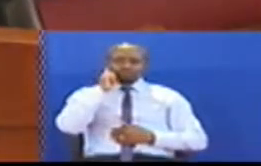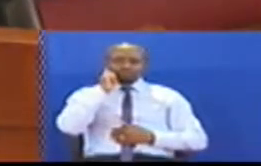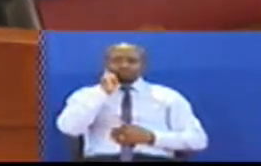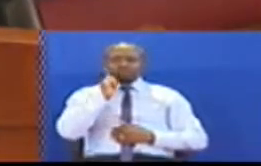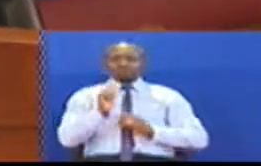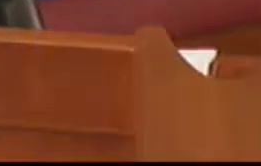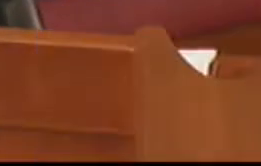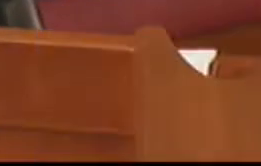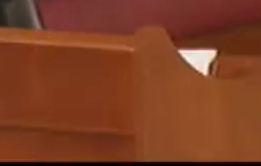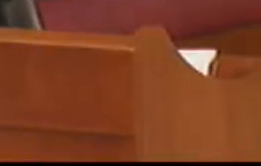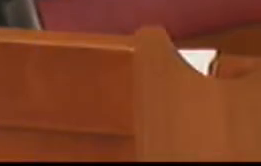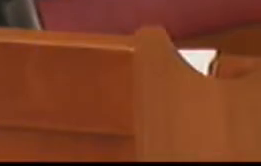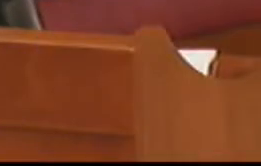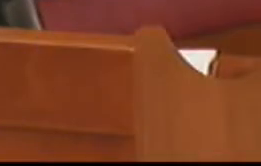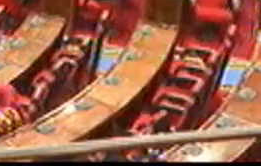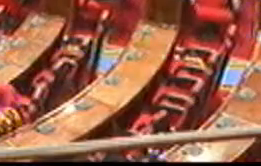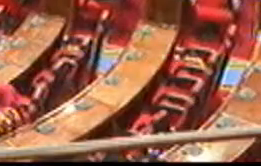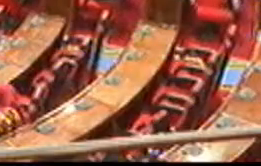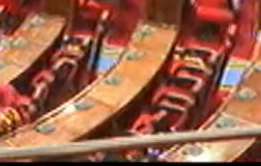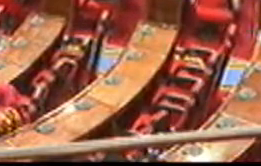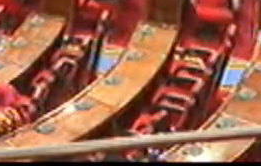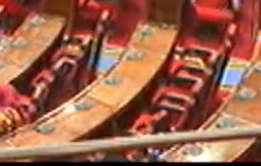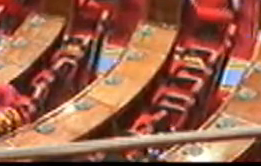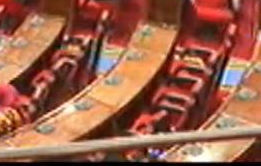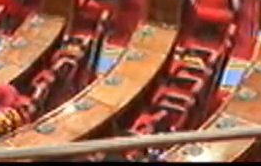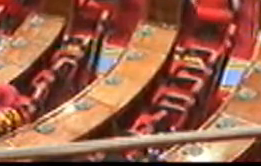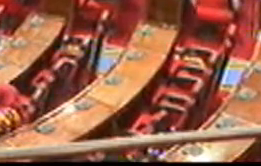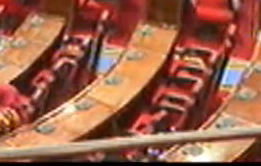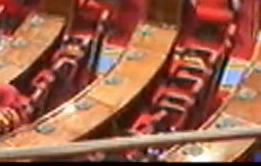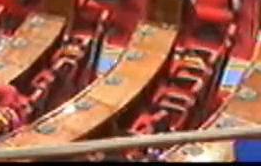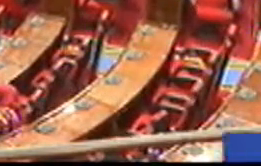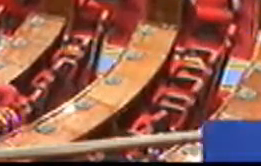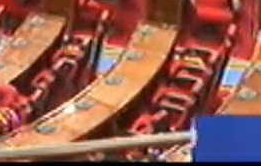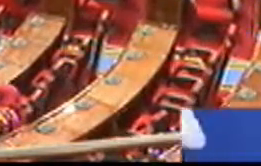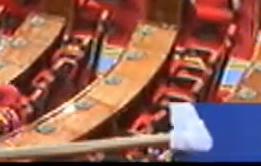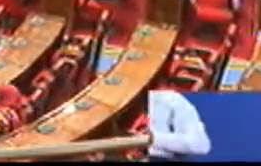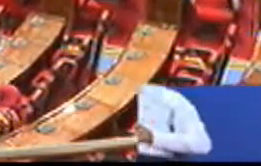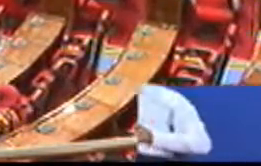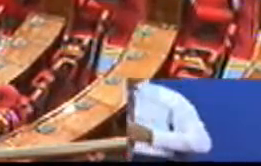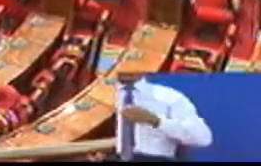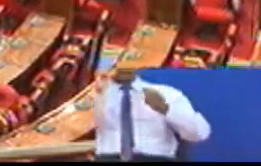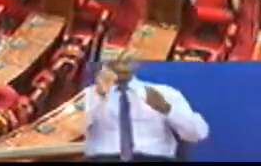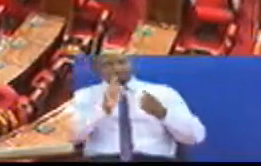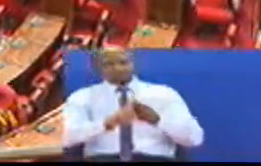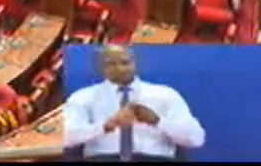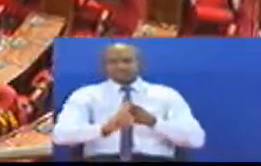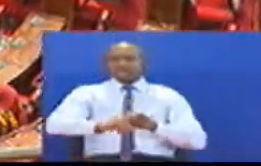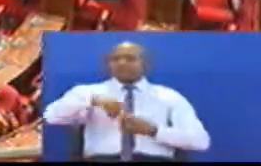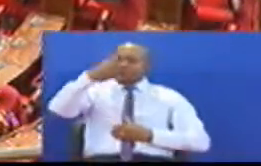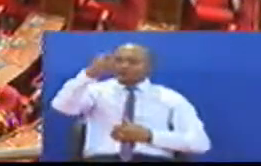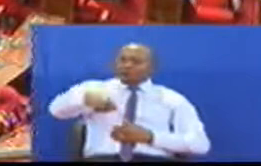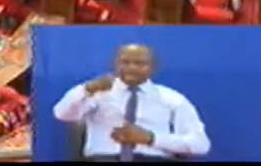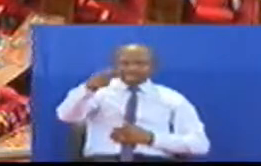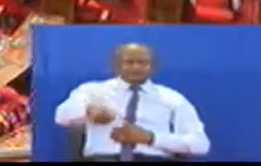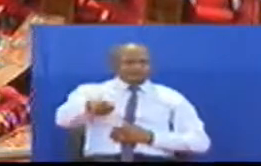Nashukuru kwa kunipa nafasi. Awali ya kwanza naomba nimshukuru Mwenyezi Mungu. Kila pili naomba niwapongeze sana